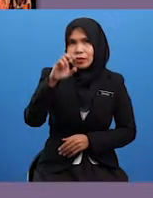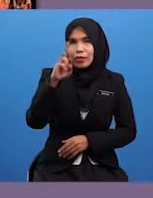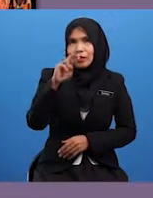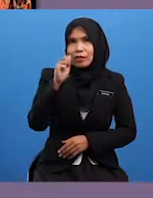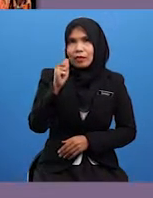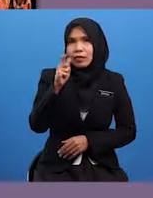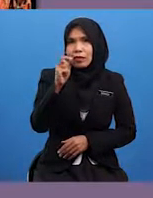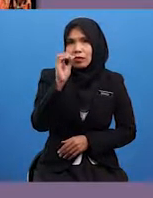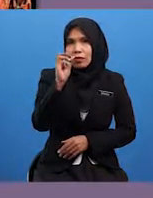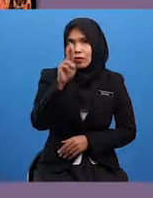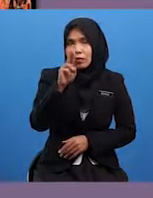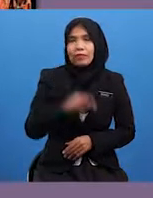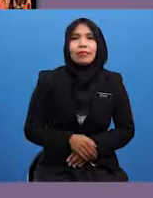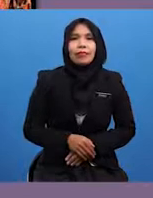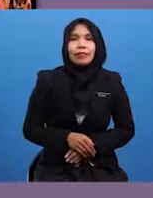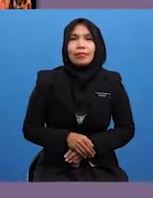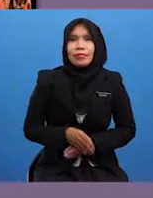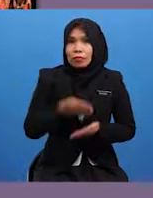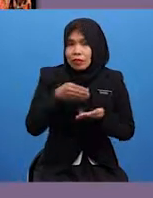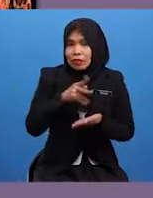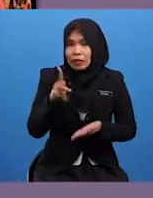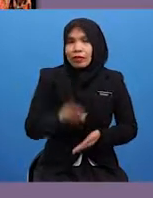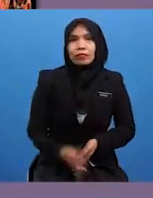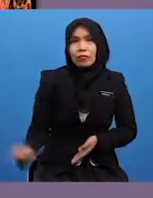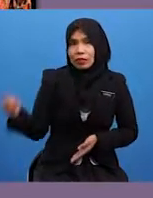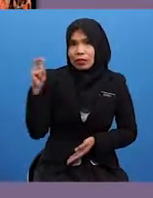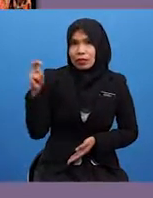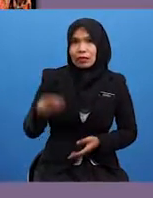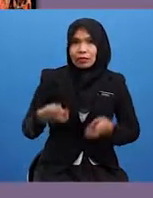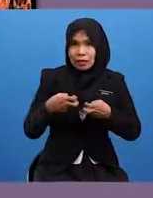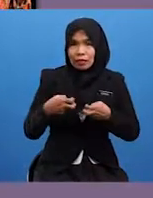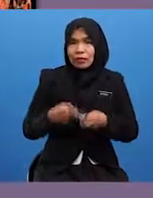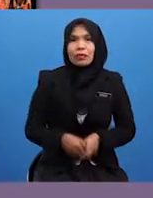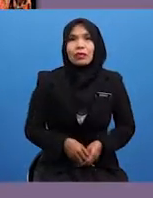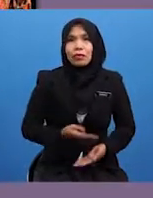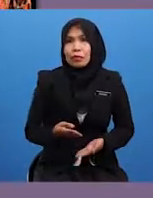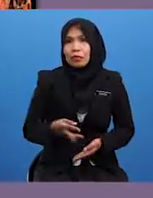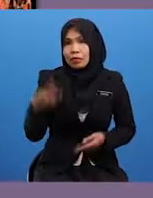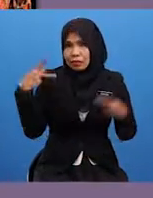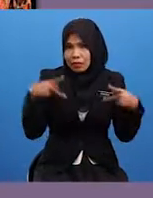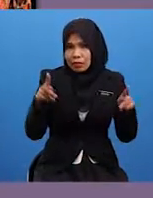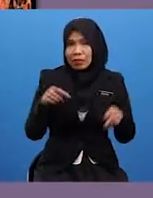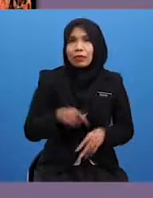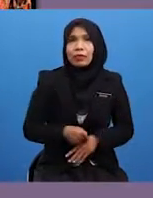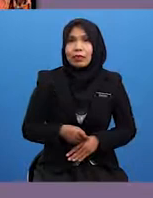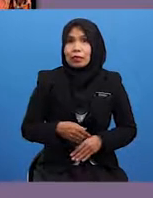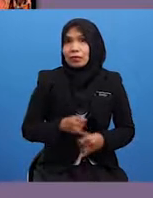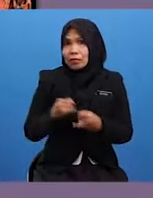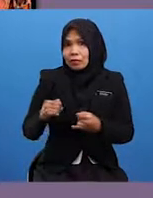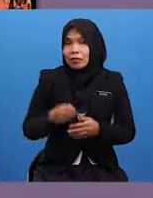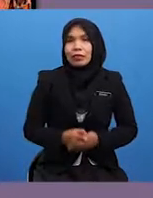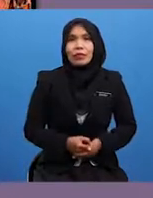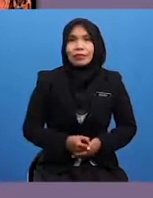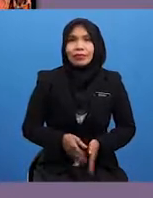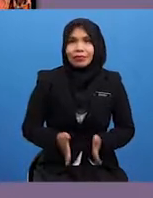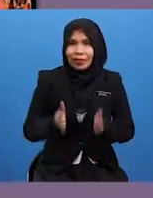untuk membekalkan tenaga elektrik bagi gerai-gerai di tepi jalan, untuk rumah-rumah di pedalaman